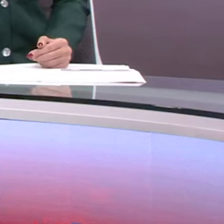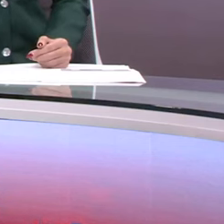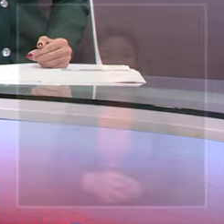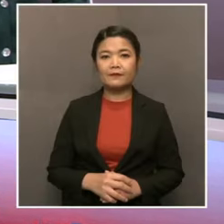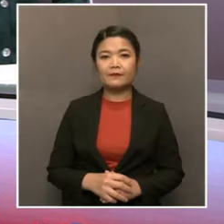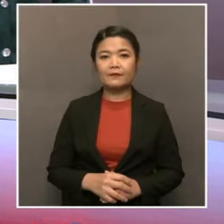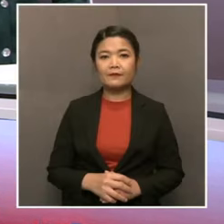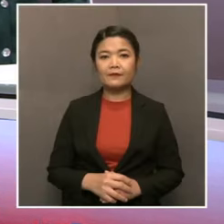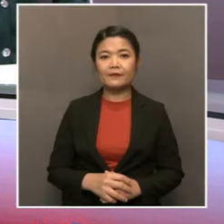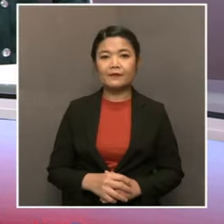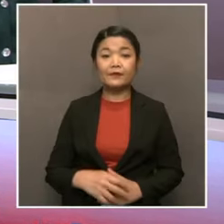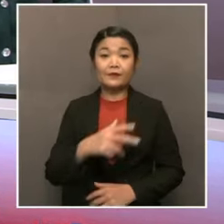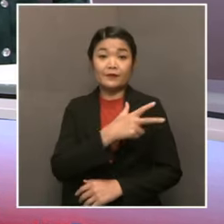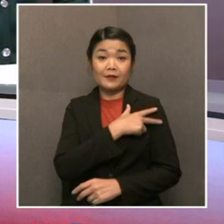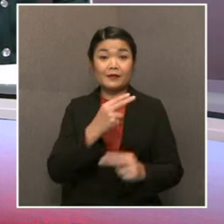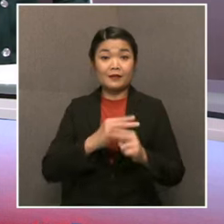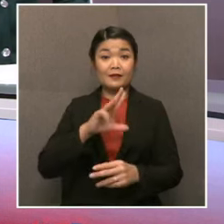ส